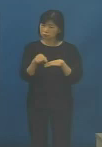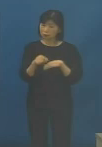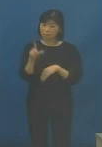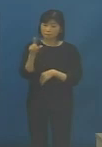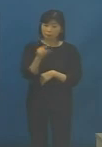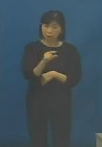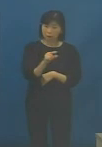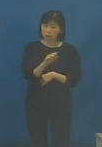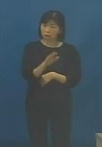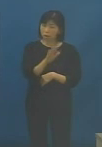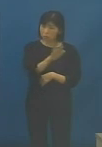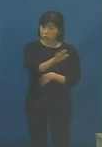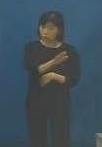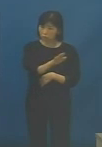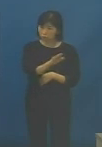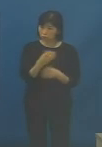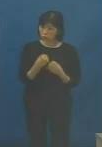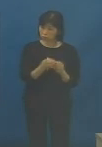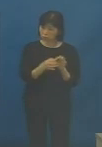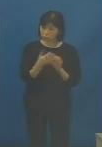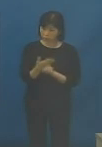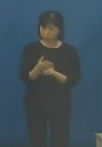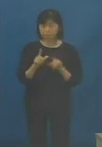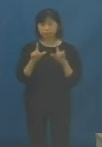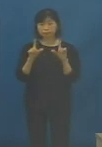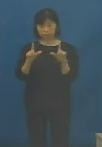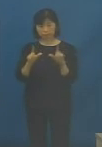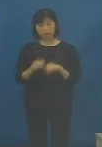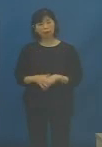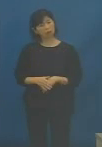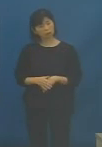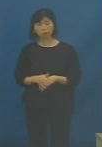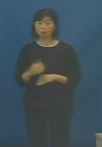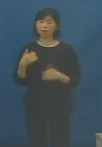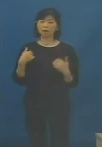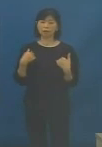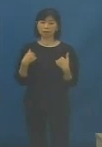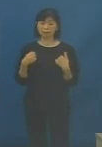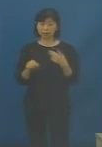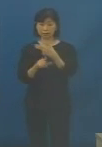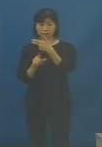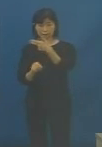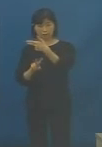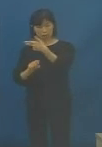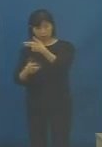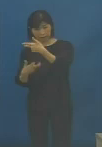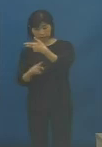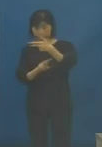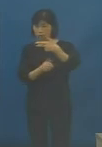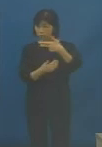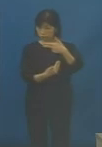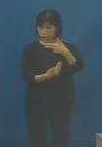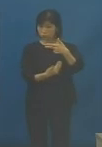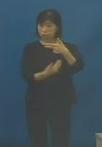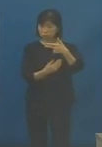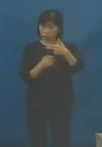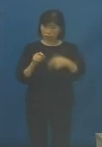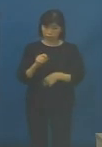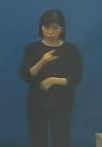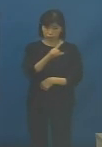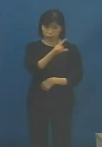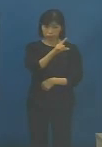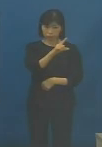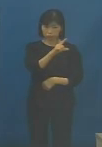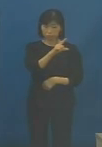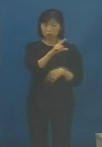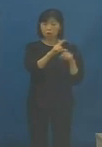こはちょっと分からないところですね。まあ、7月の28級というのは実はこのレベルです。で今のレ